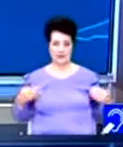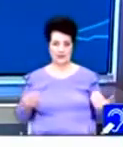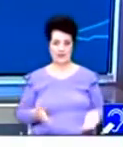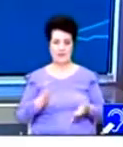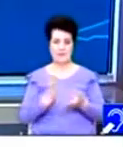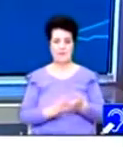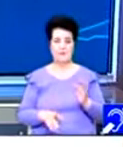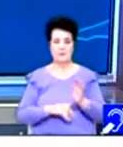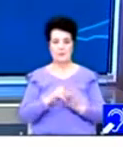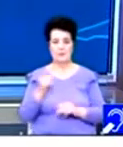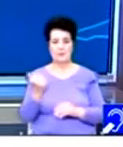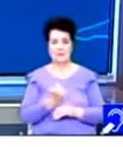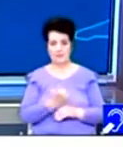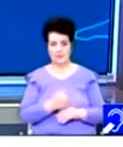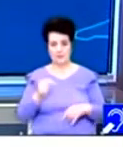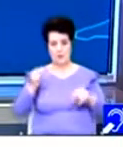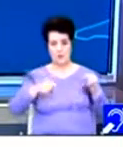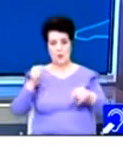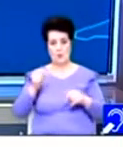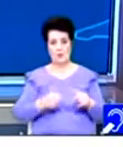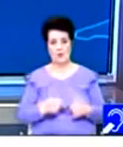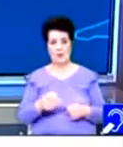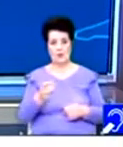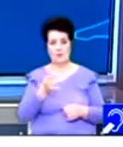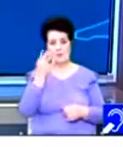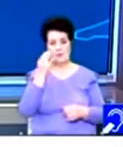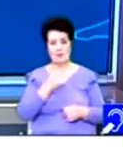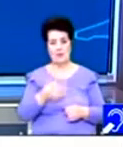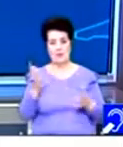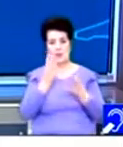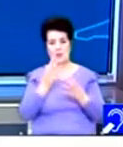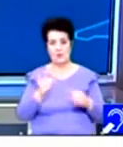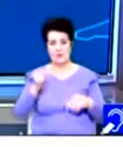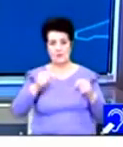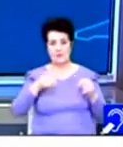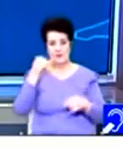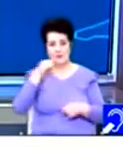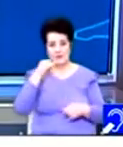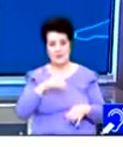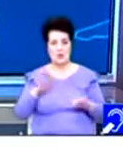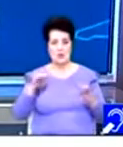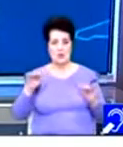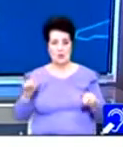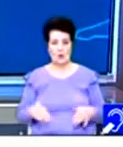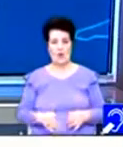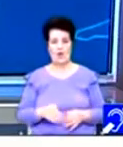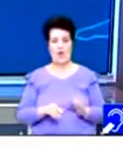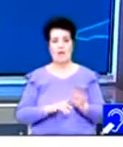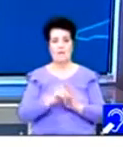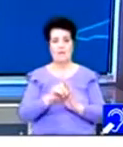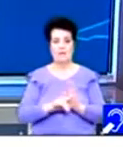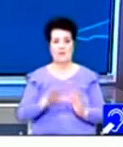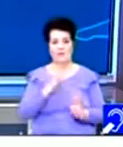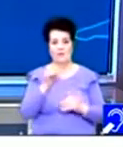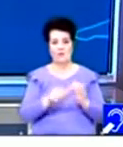Vom avea un început de săptămână cu ploi în Republica Moldova. La noapte vor cădea precipitații la Bălți și la Soroca, iar minimele vor oscila